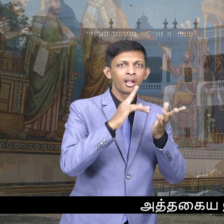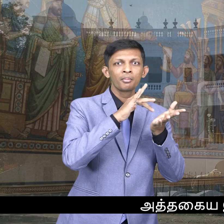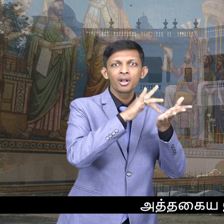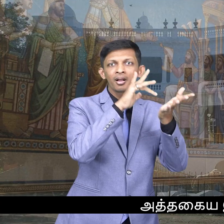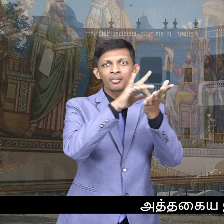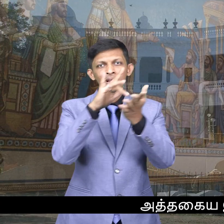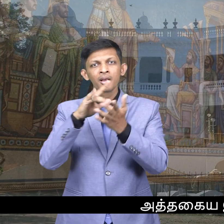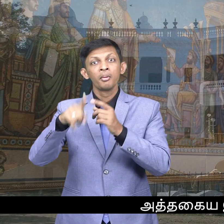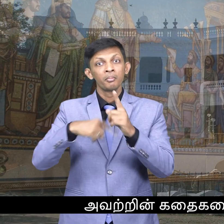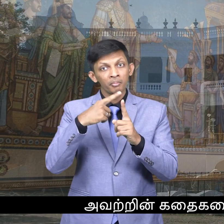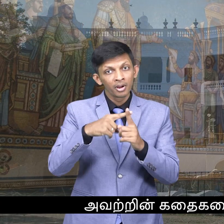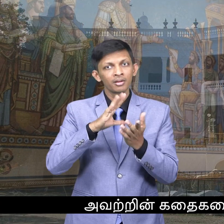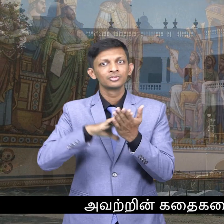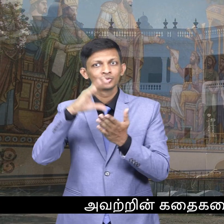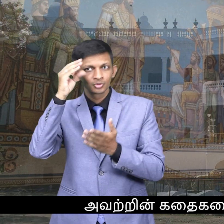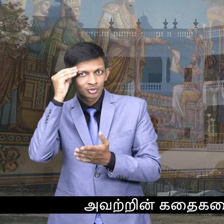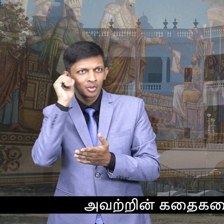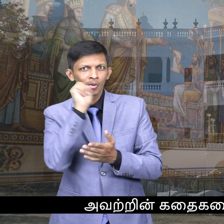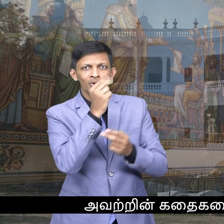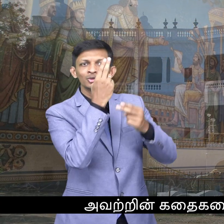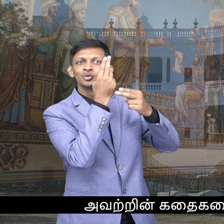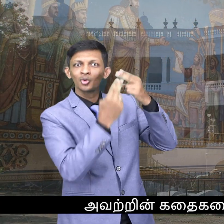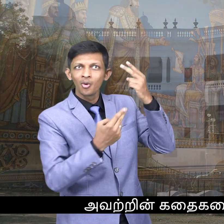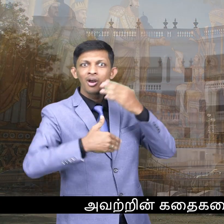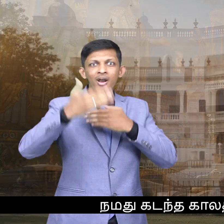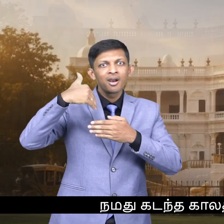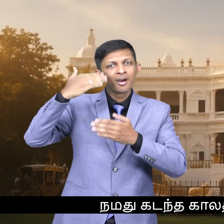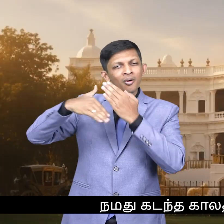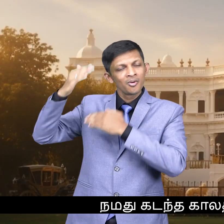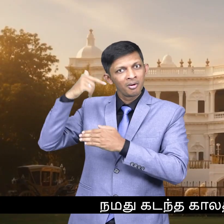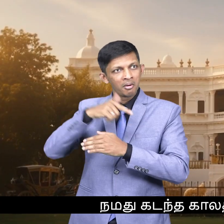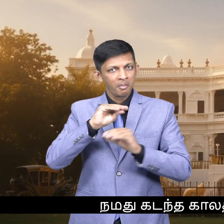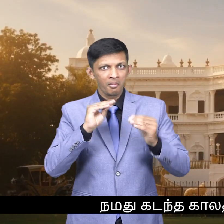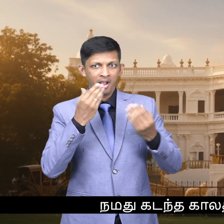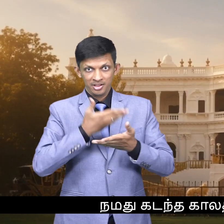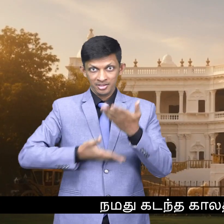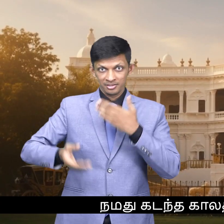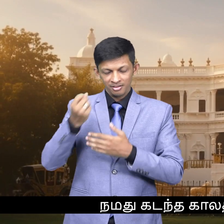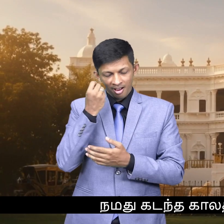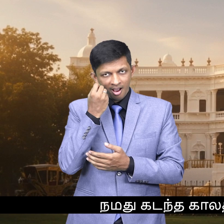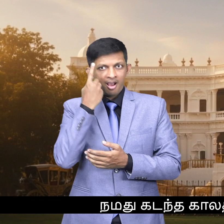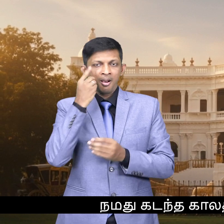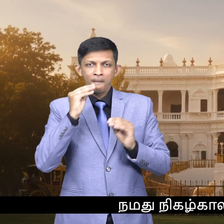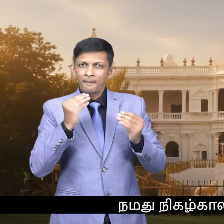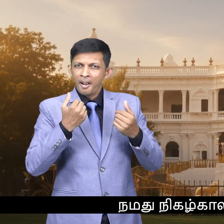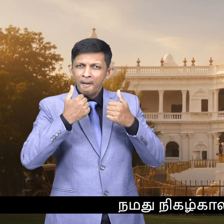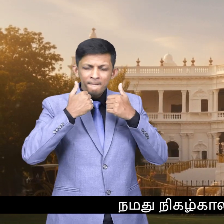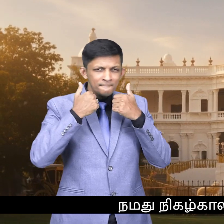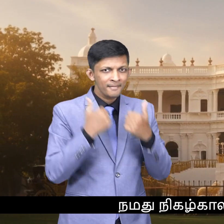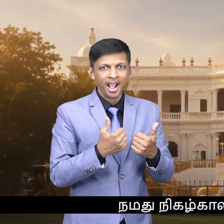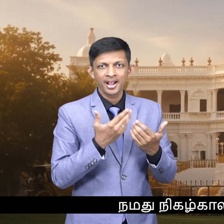அத்தகைய இடங்களுக்கு சென்று அவற்றின் கதைகளை கற்றுக்கொள்வதன் மூலம் நமது கடந்த காலத்தை நன்கு புரிந்து கொண்டு